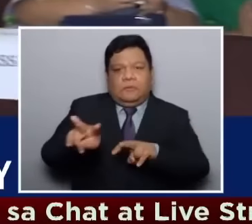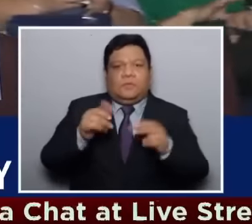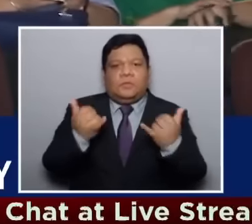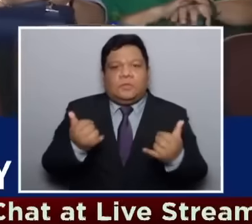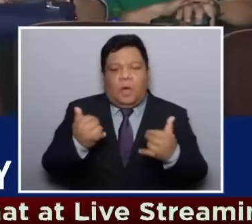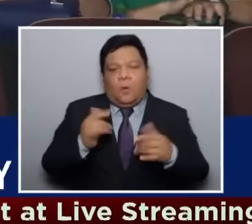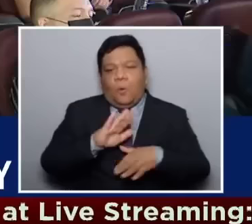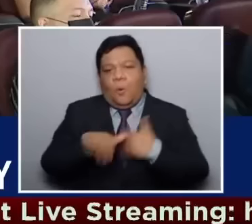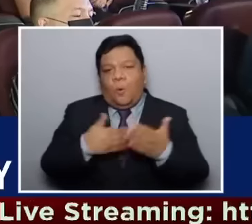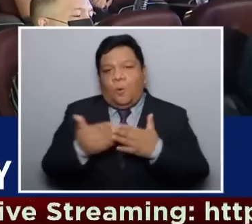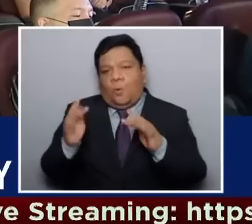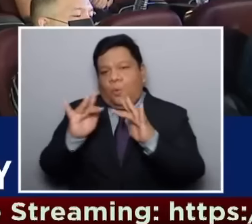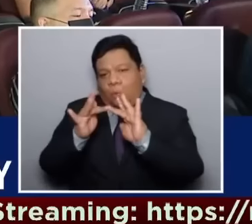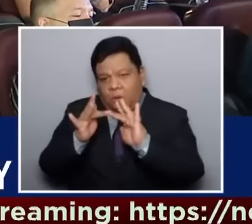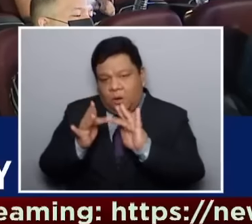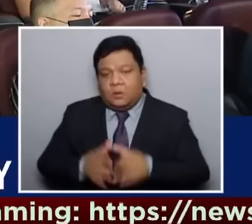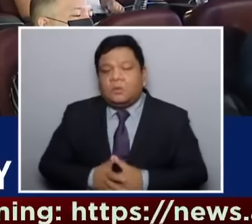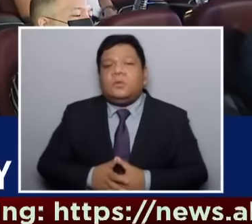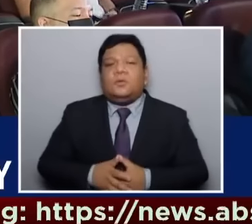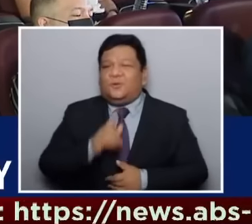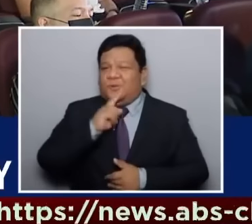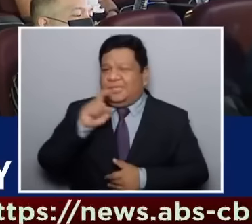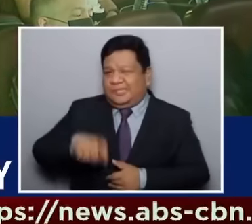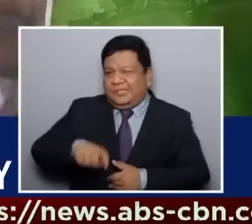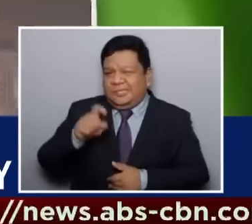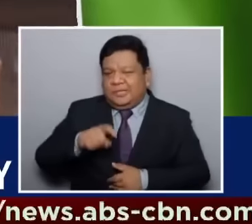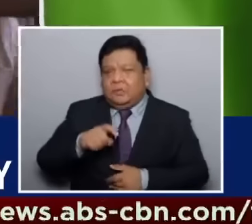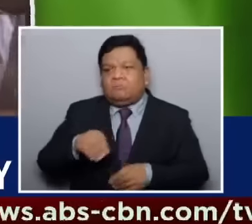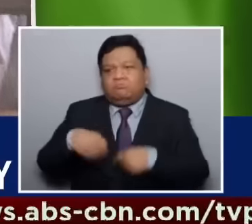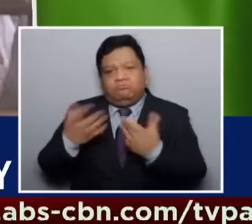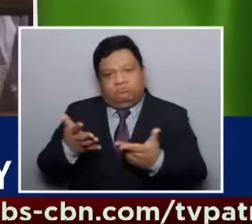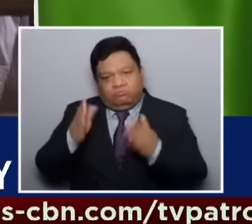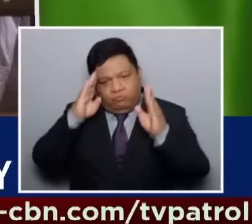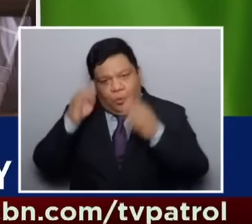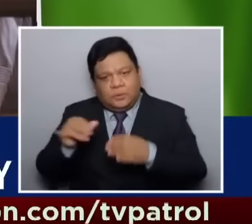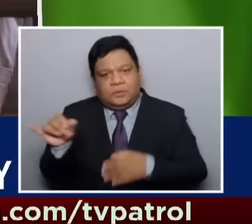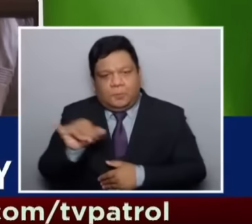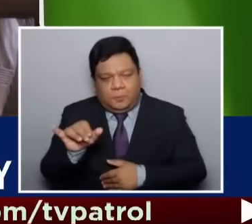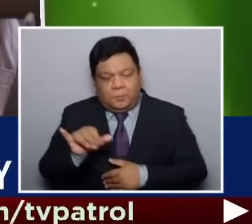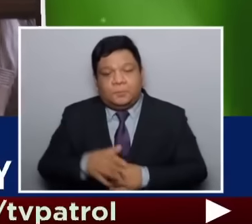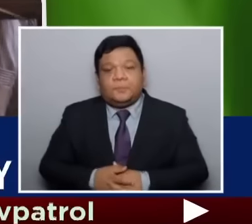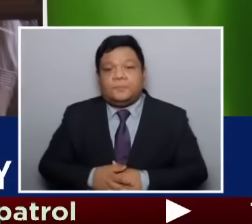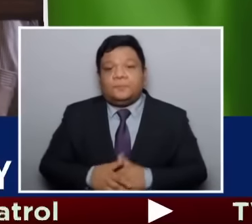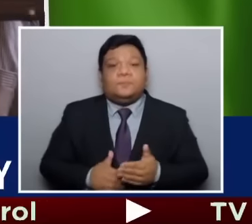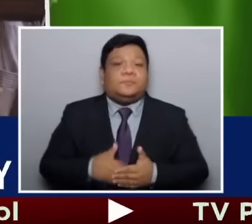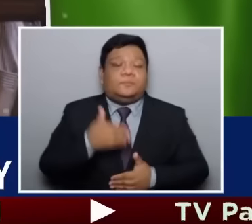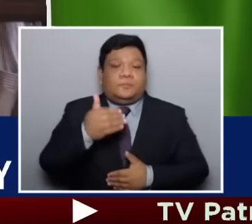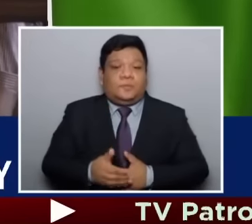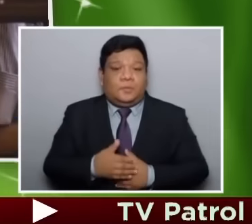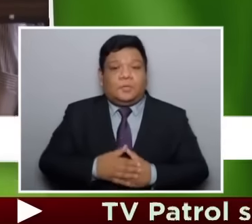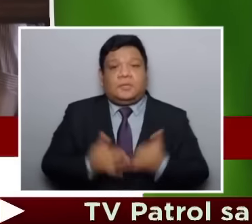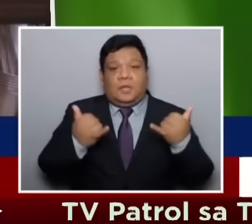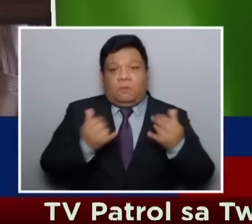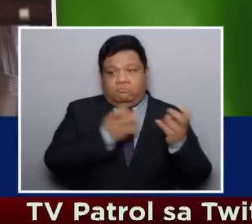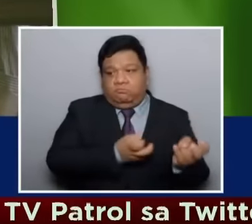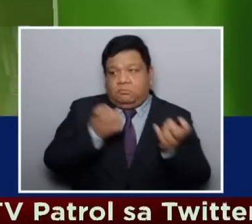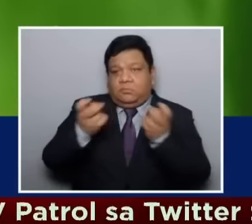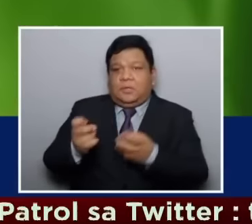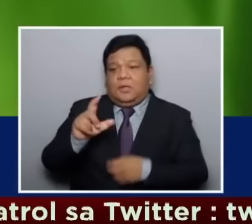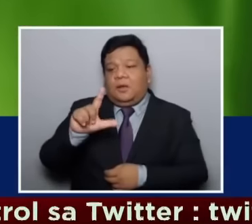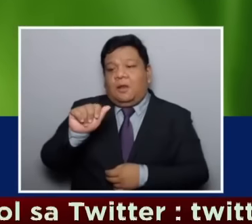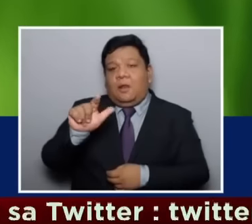sa online platforms na kailangan ding bigyan ng insentibo. Samantala, na-turn over na rin kay Lala Soto ang pamunuan ng Movie and